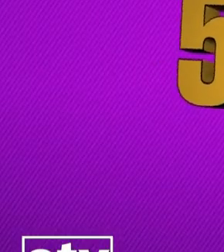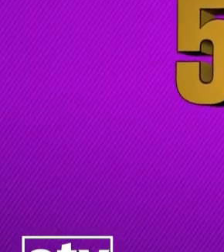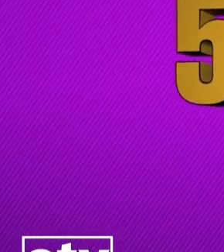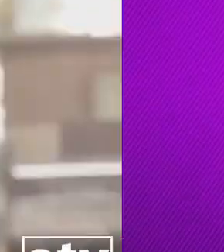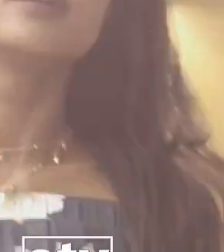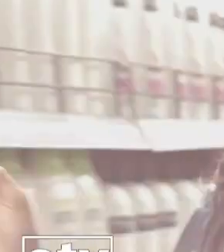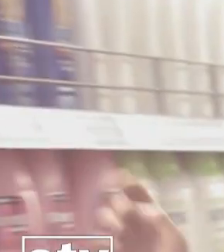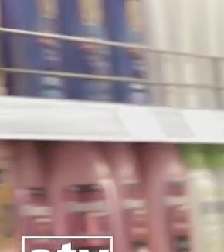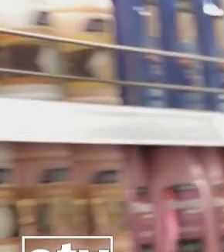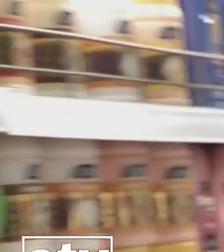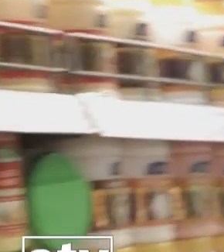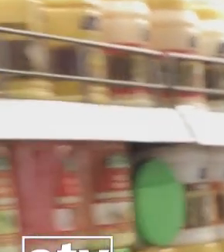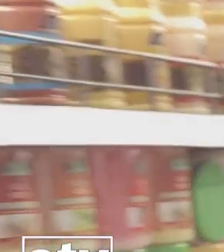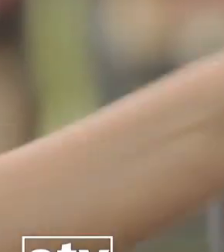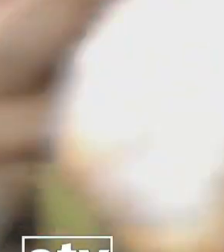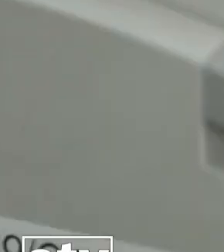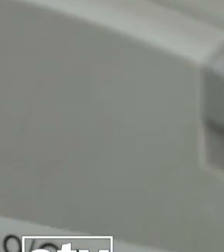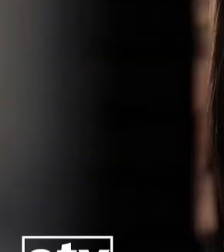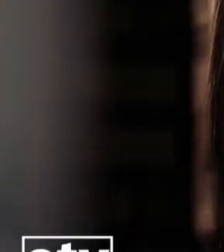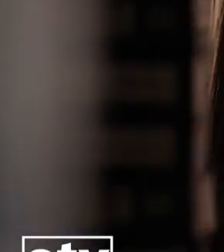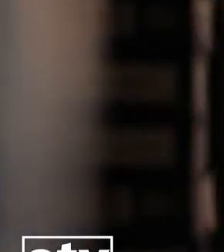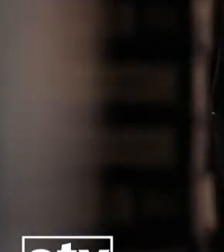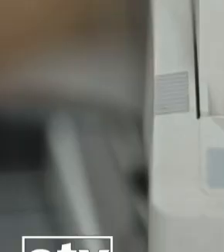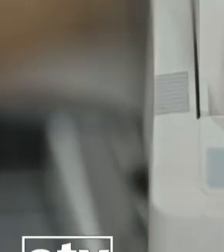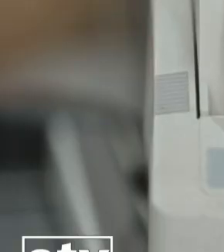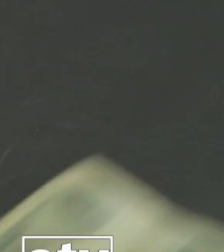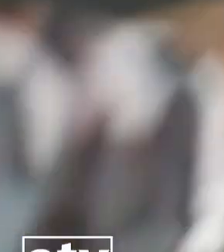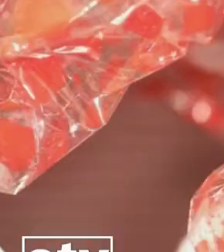አምስት መቶ ብር ለሌሎች፣